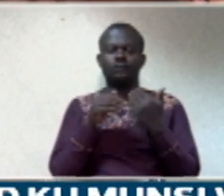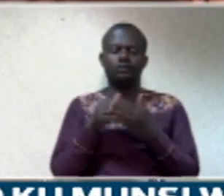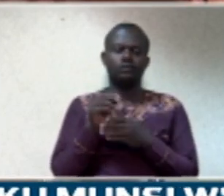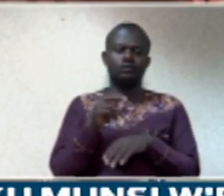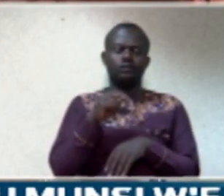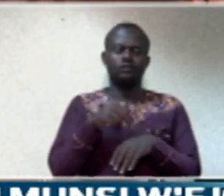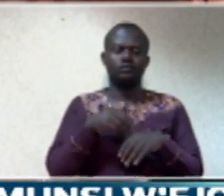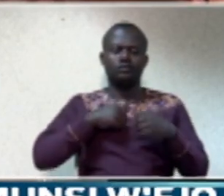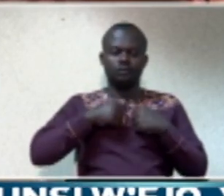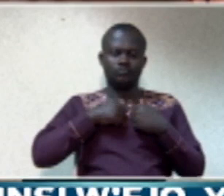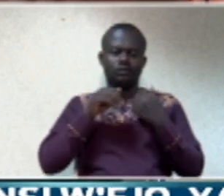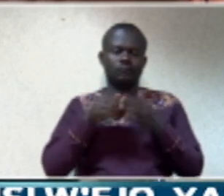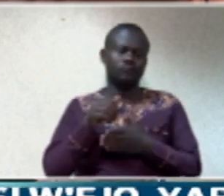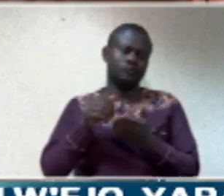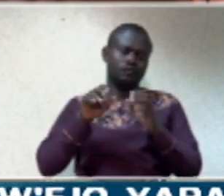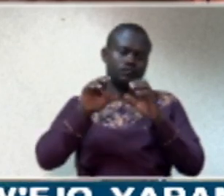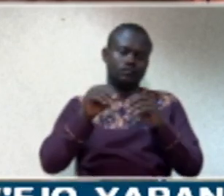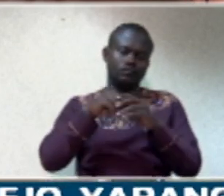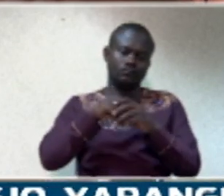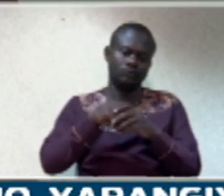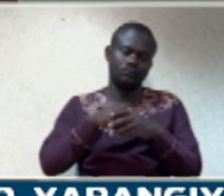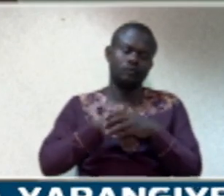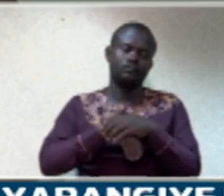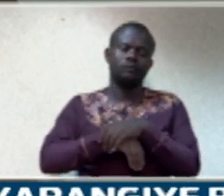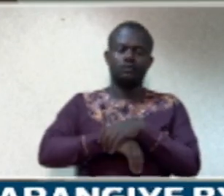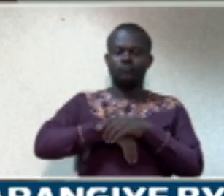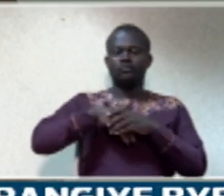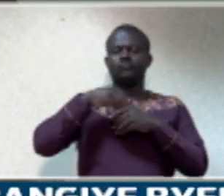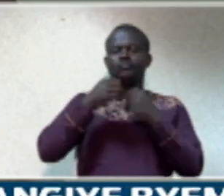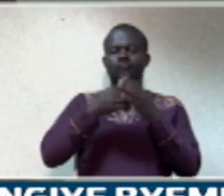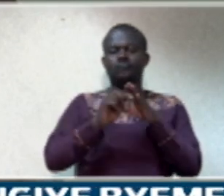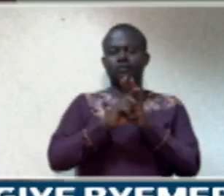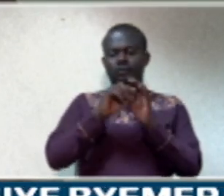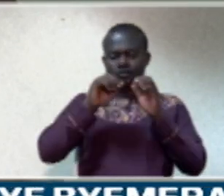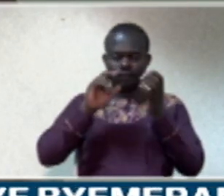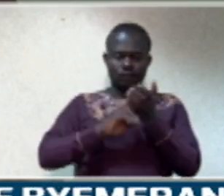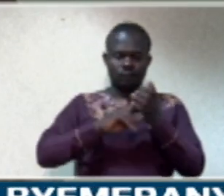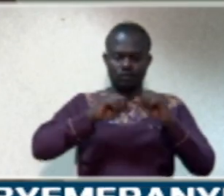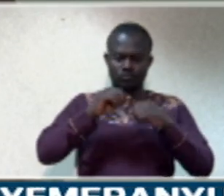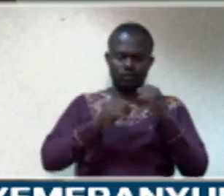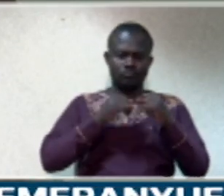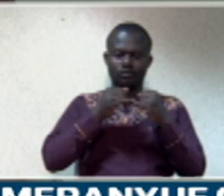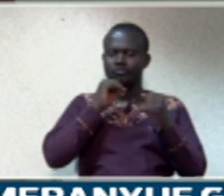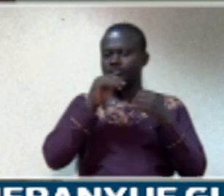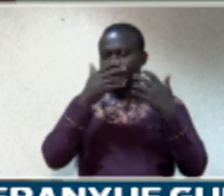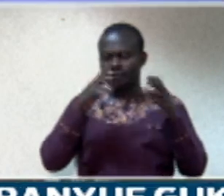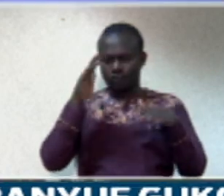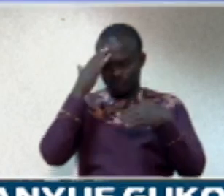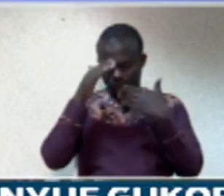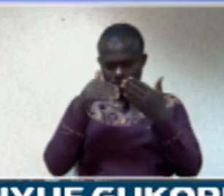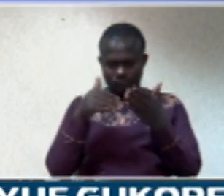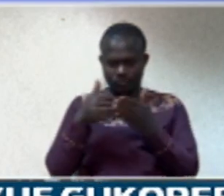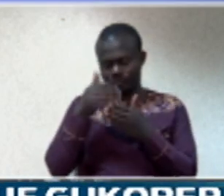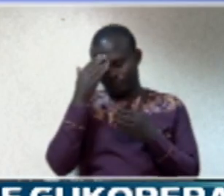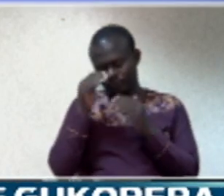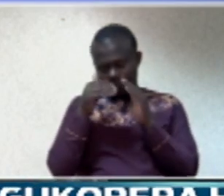ubwenegihugu nyarwanda nicyo cyiciro riherereyemo hakaza amategeko yemeza amasezerano mpuzamahanga ariko nayo si yose kuko bibanda